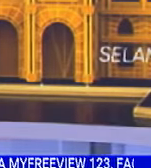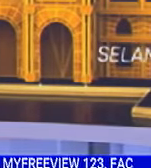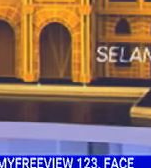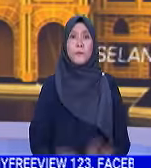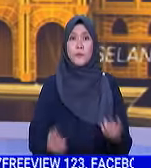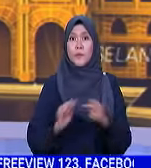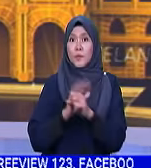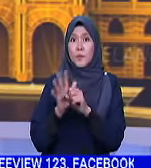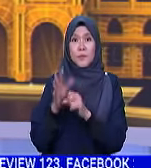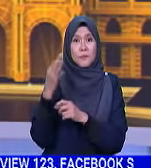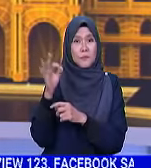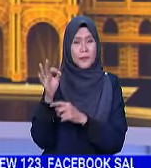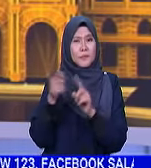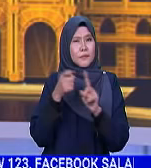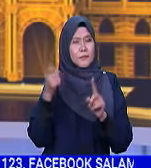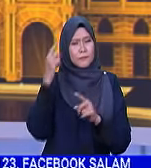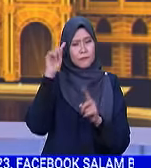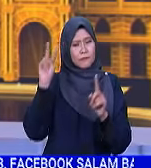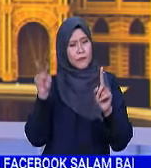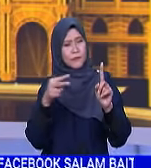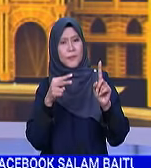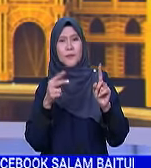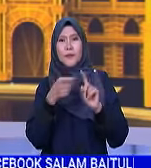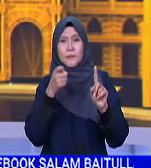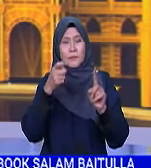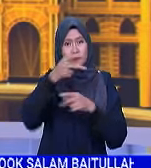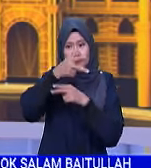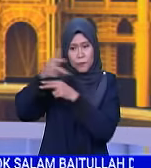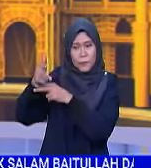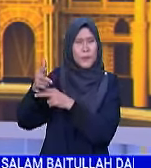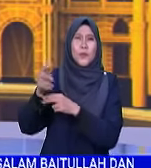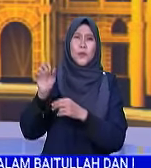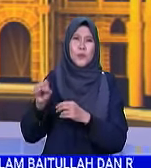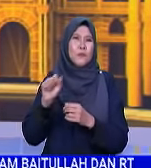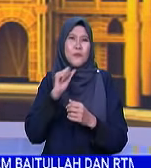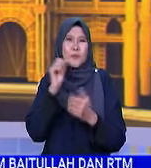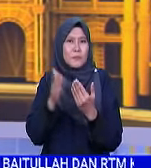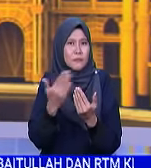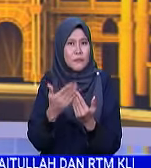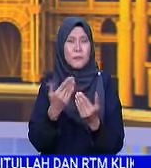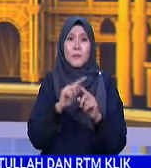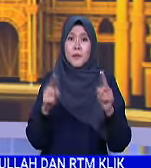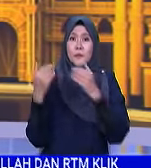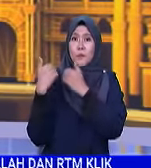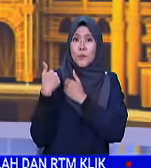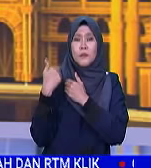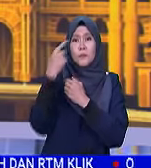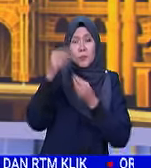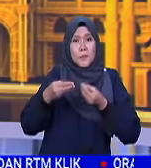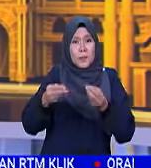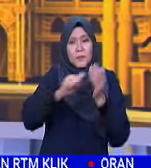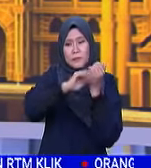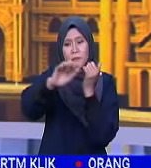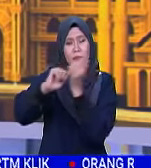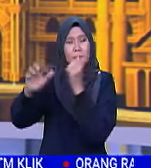Melihat pandemik COVID-19 dari perspektif lensa kamera bukan mudah. Namun, berbekal tanggungjawab memberi kesedaran